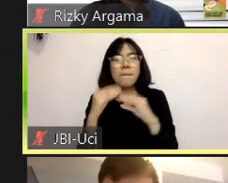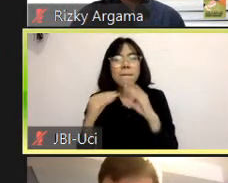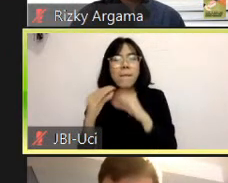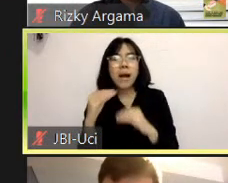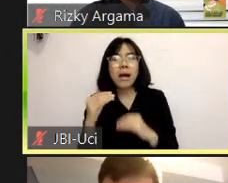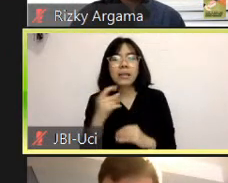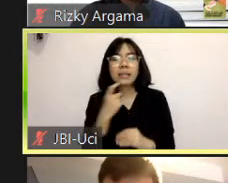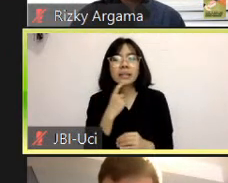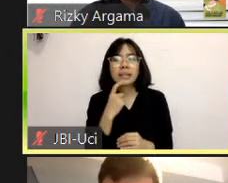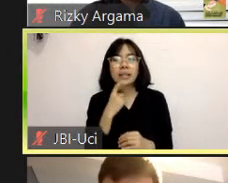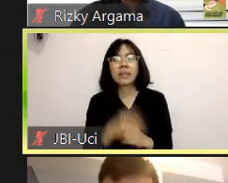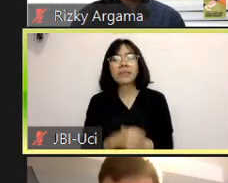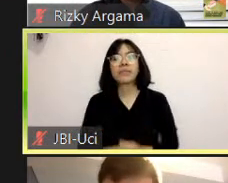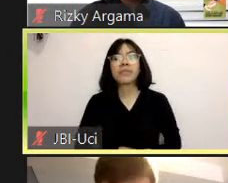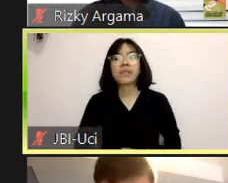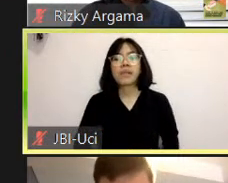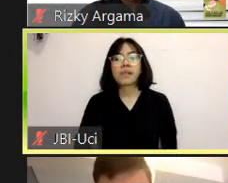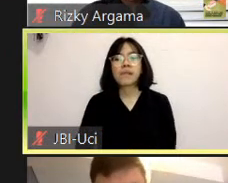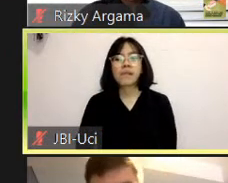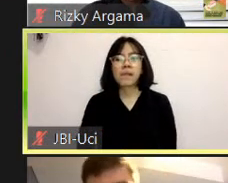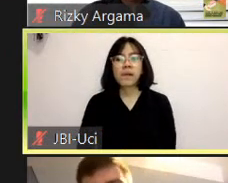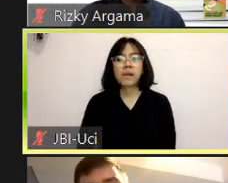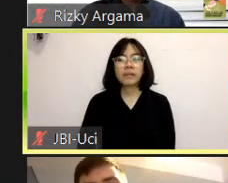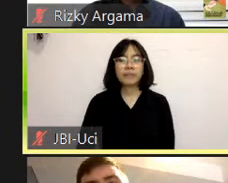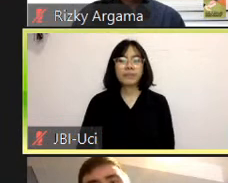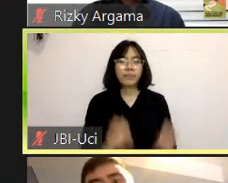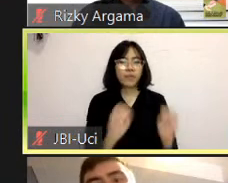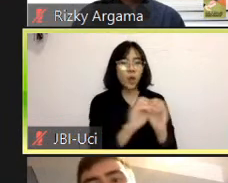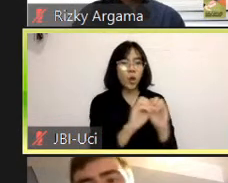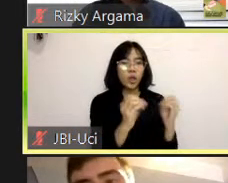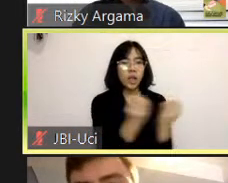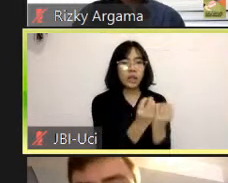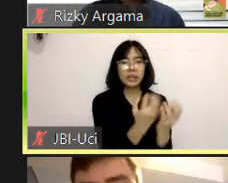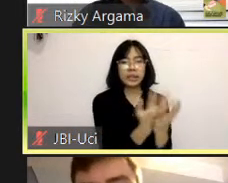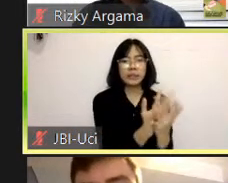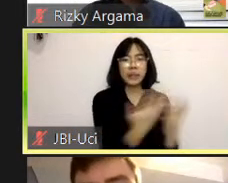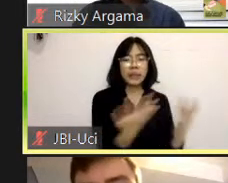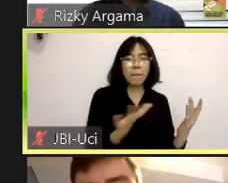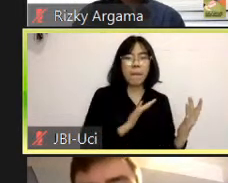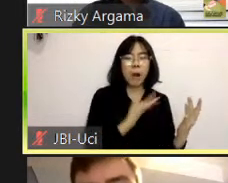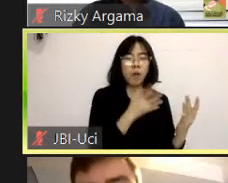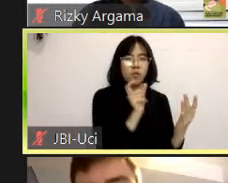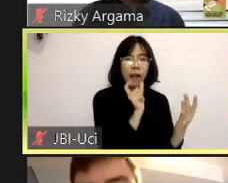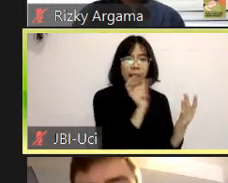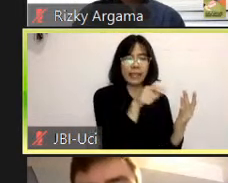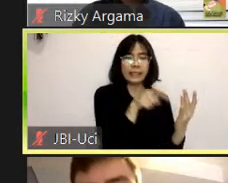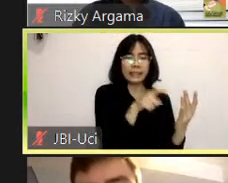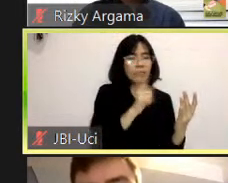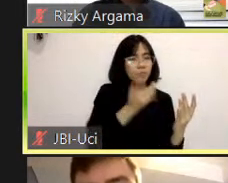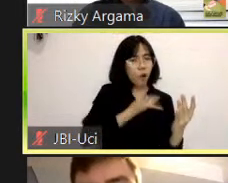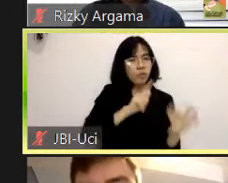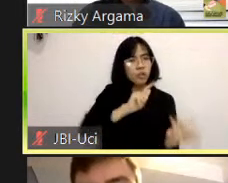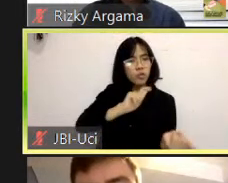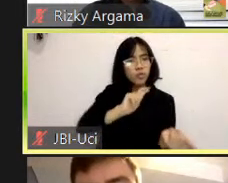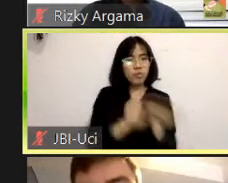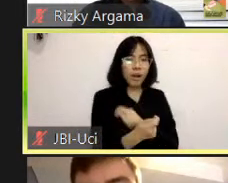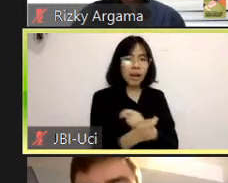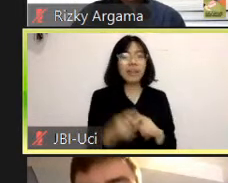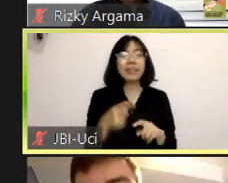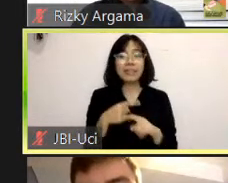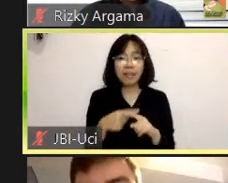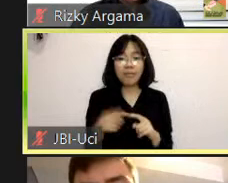merebut definisi dari organisasi masyarakat sipil gitu. Nah, tapi di tahun 80-90-an